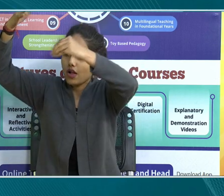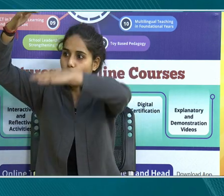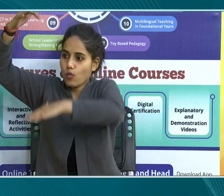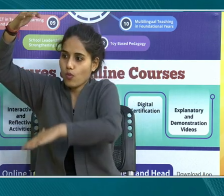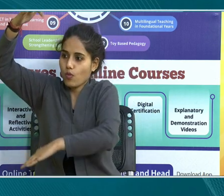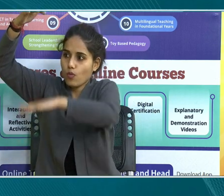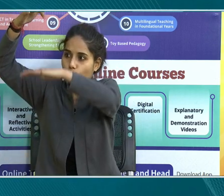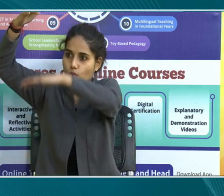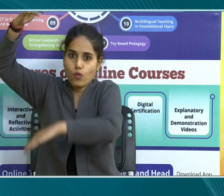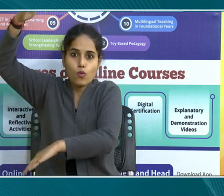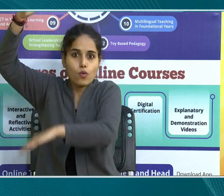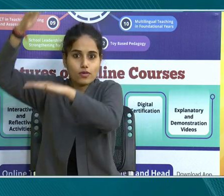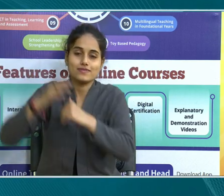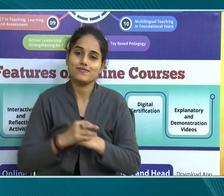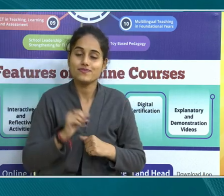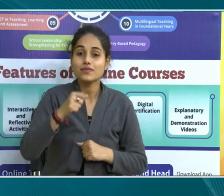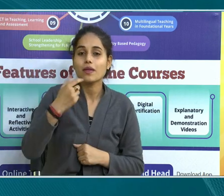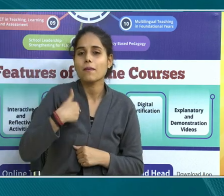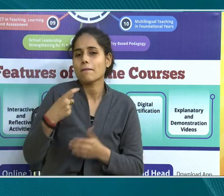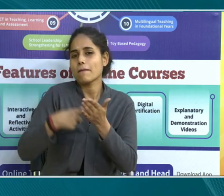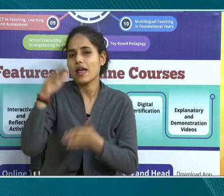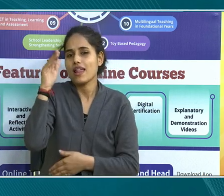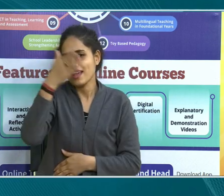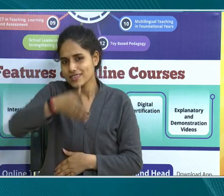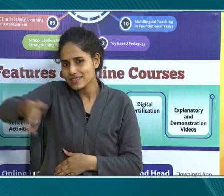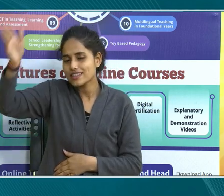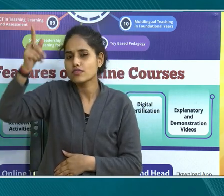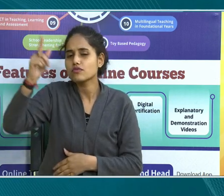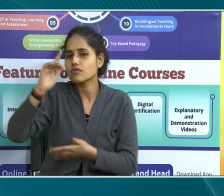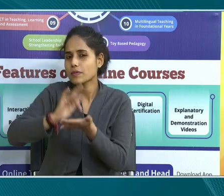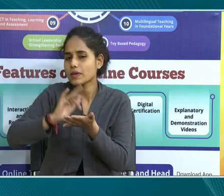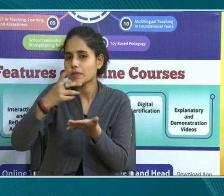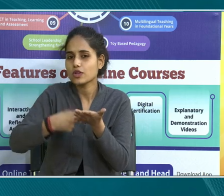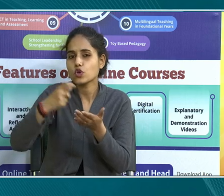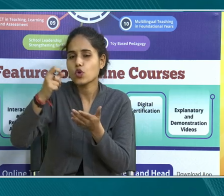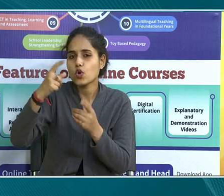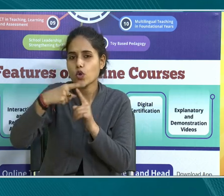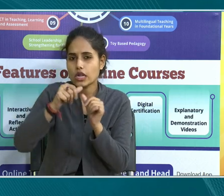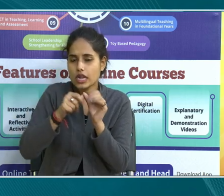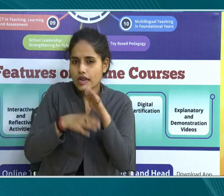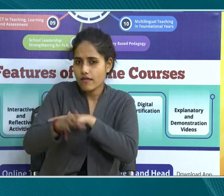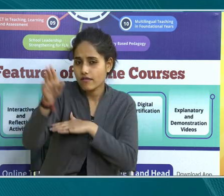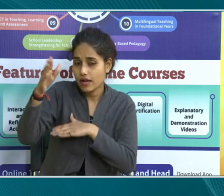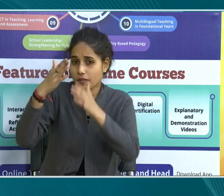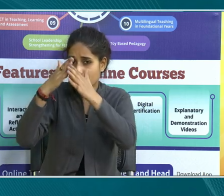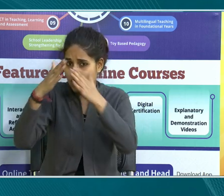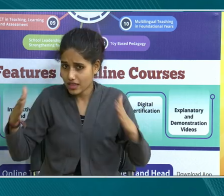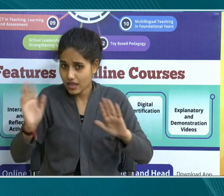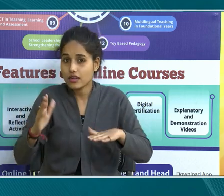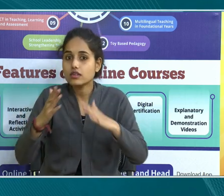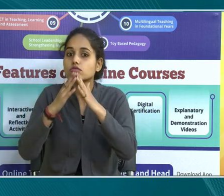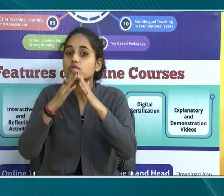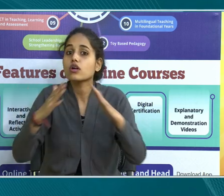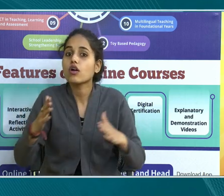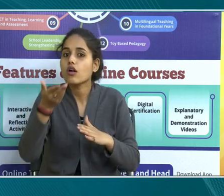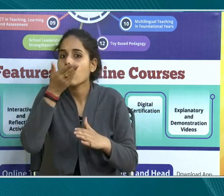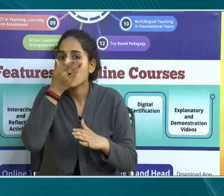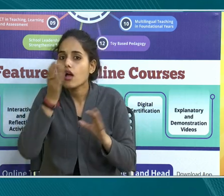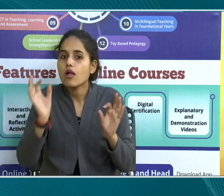जो की पढ़ाई के लिए बहुत ही जादा प्रसिद है वहां पर मैंने घर देखा उन्होंने क्या किया हुआ कि अनके घर में को